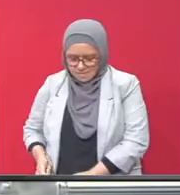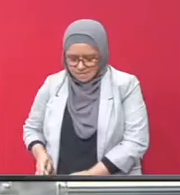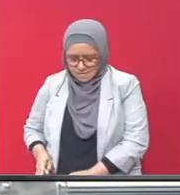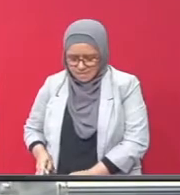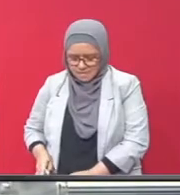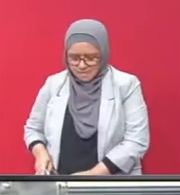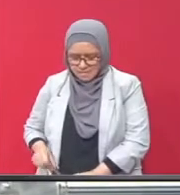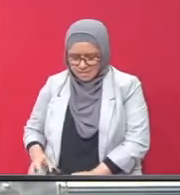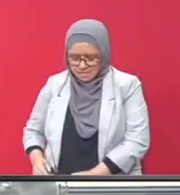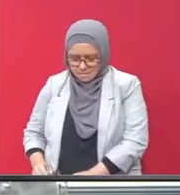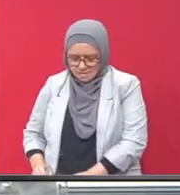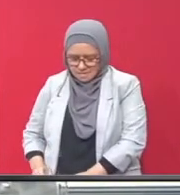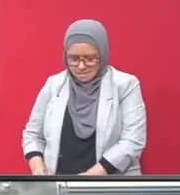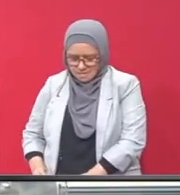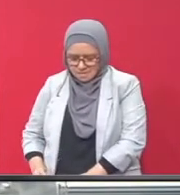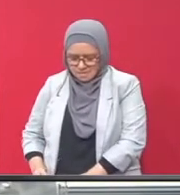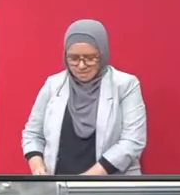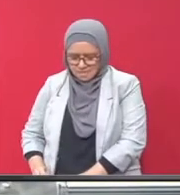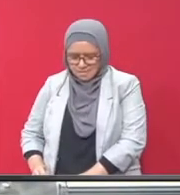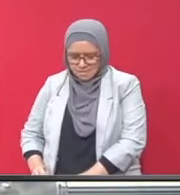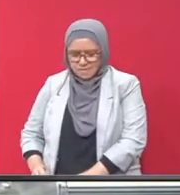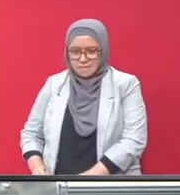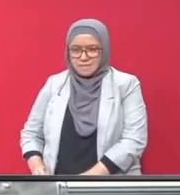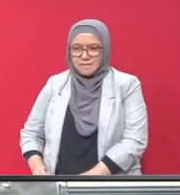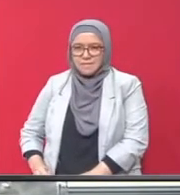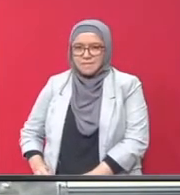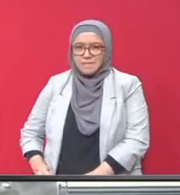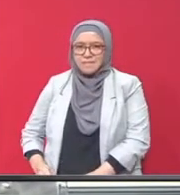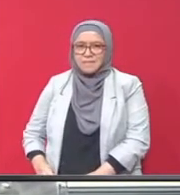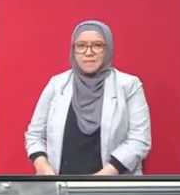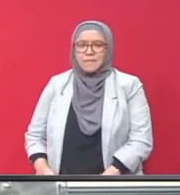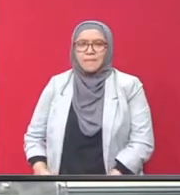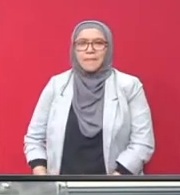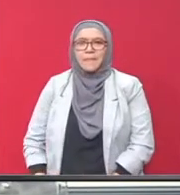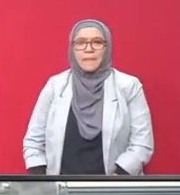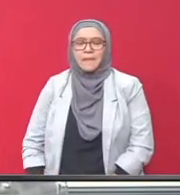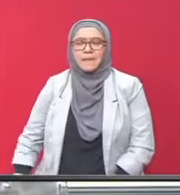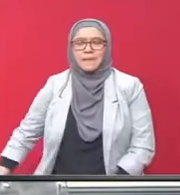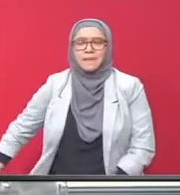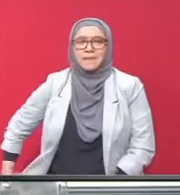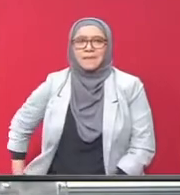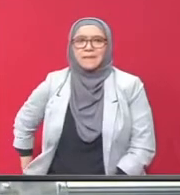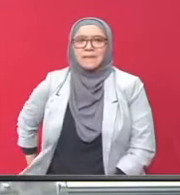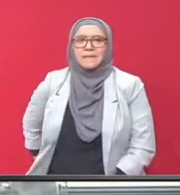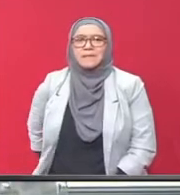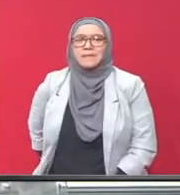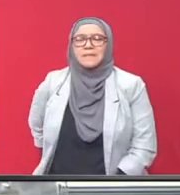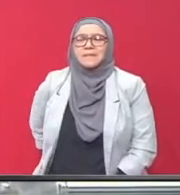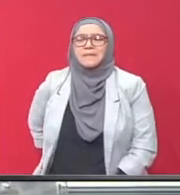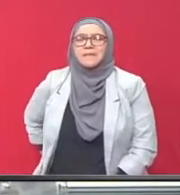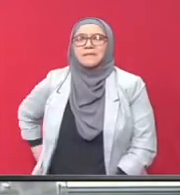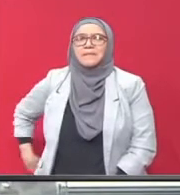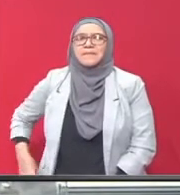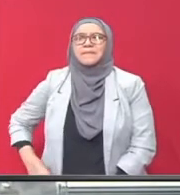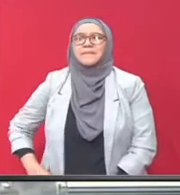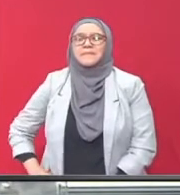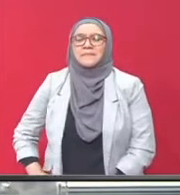stakat 30 hiburan Oktober 2020 pakai setelah menerima 330